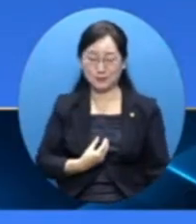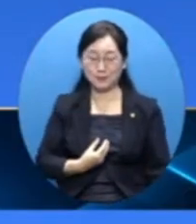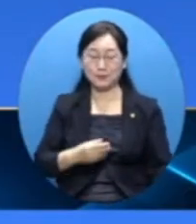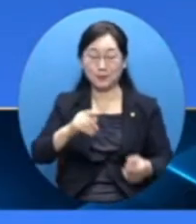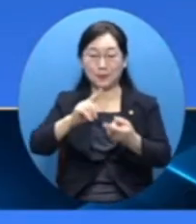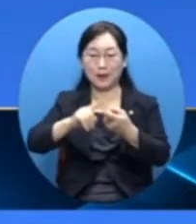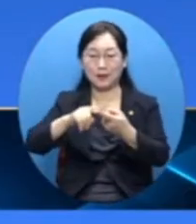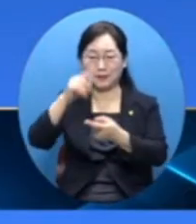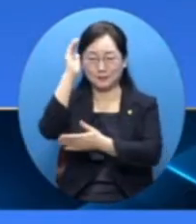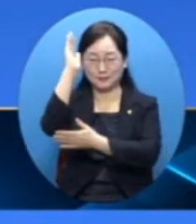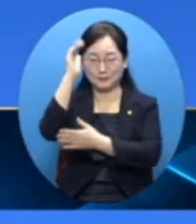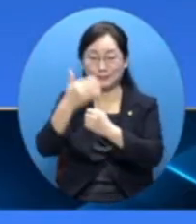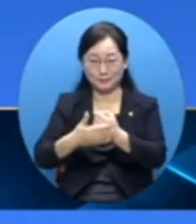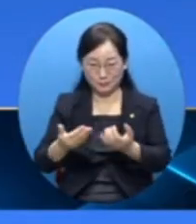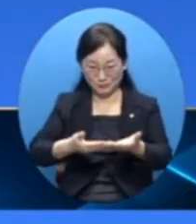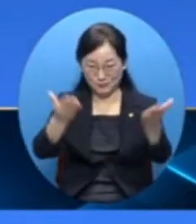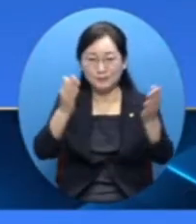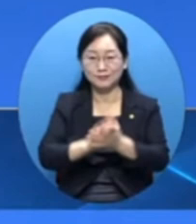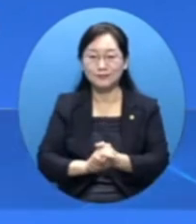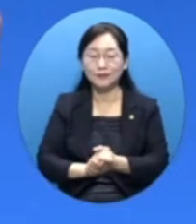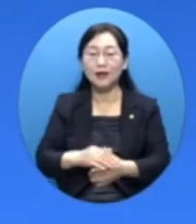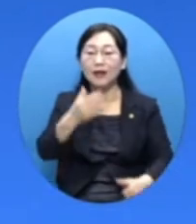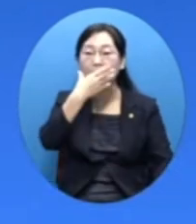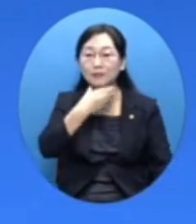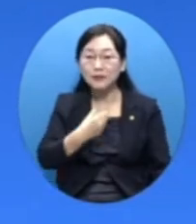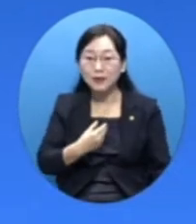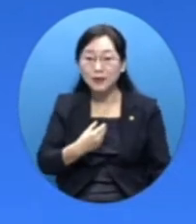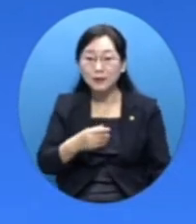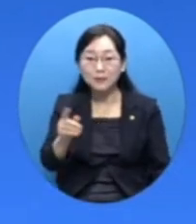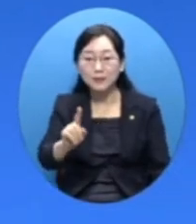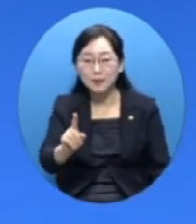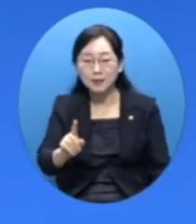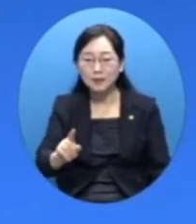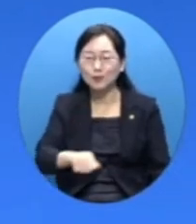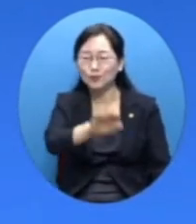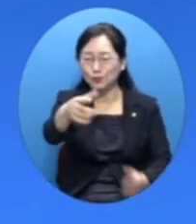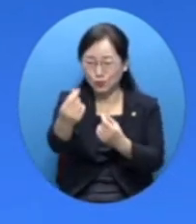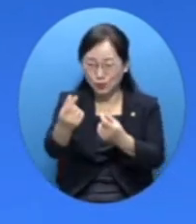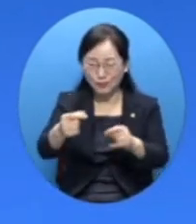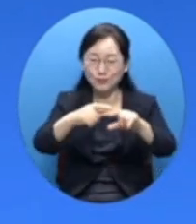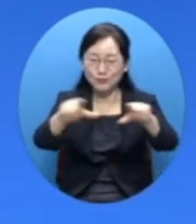은혜나누기 원합니다 아브라함은 우리와 똑같은 평범한